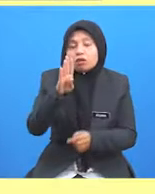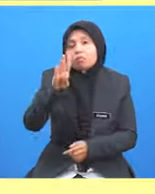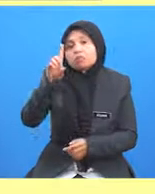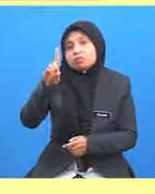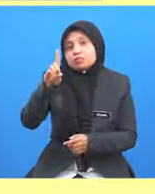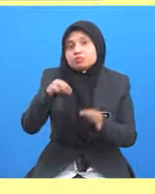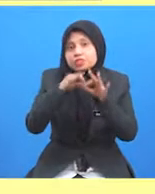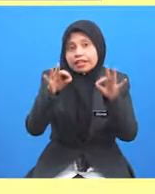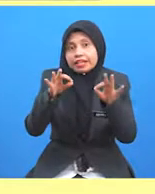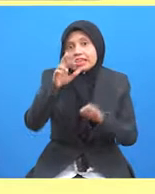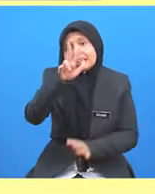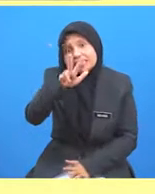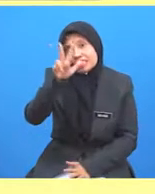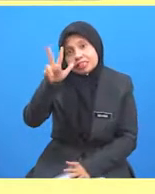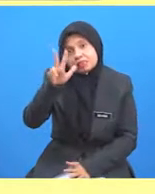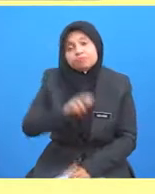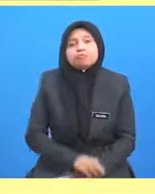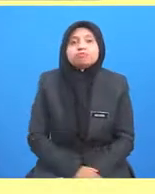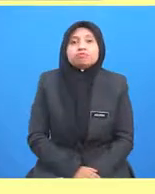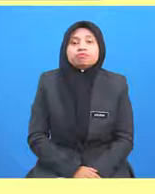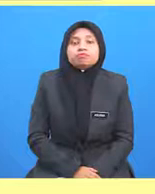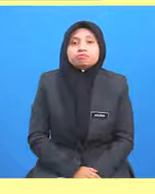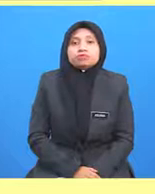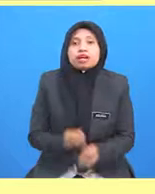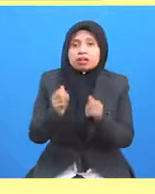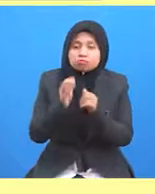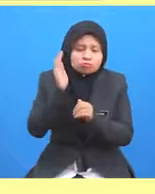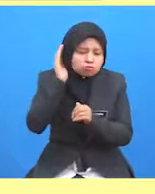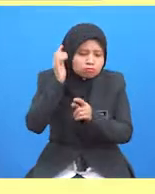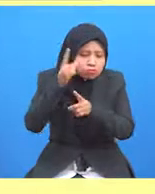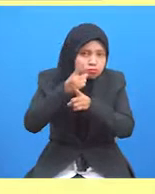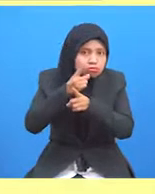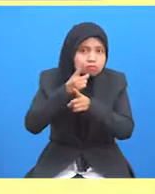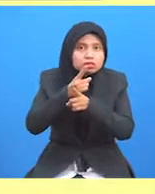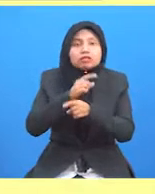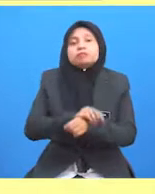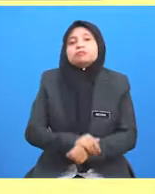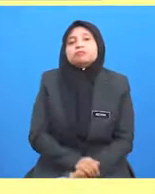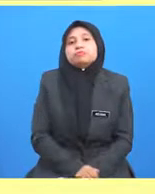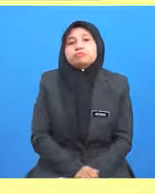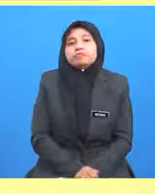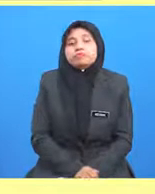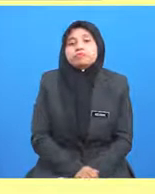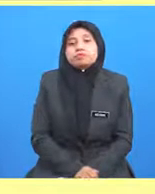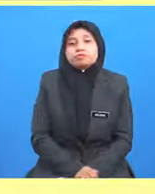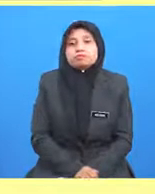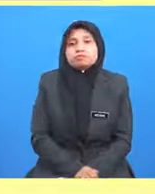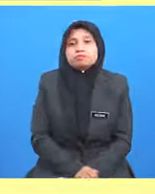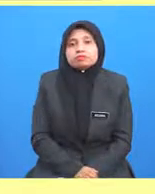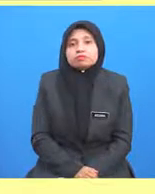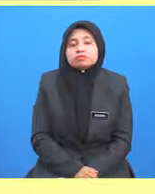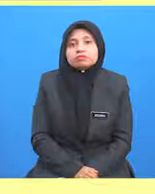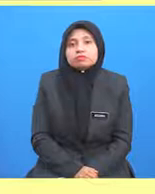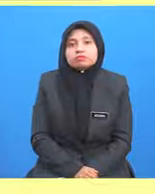ke-41 ayat yang ke-33. Dengarkan bacaannya dengan teliti.